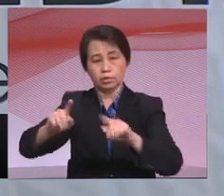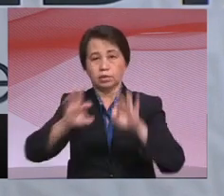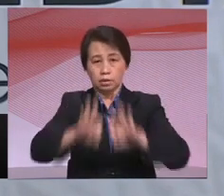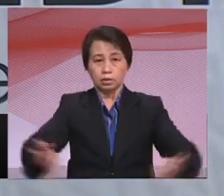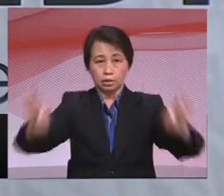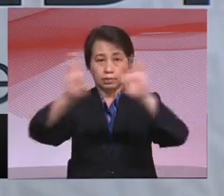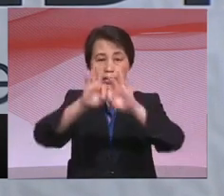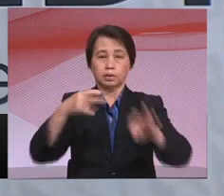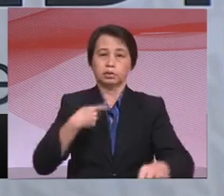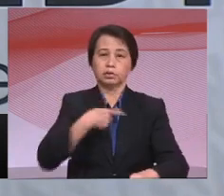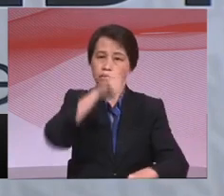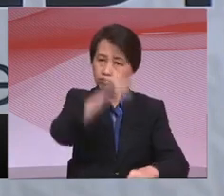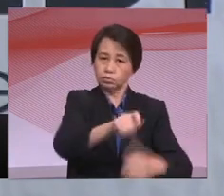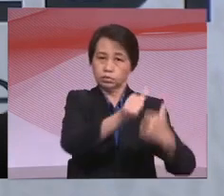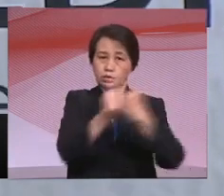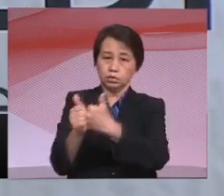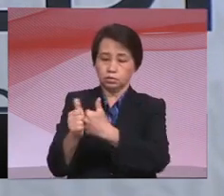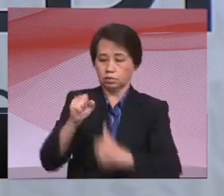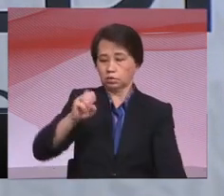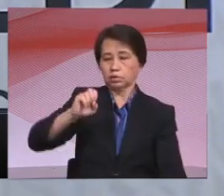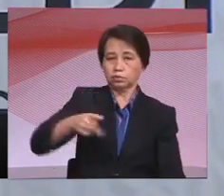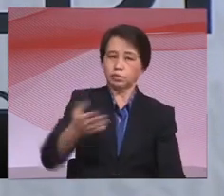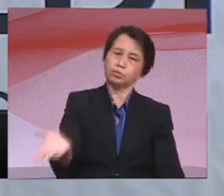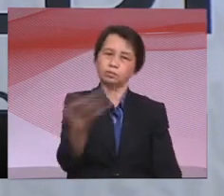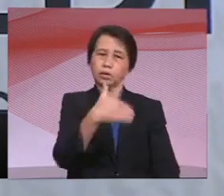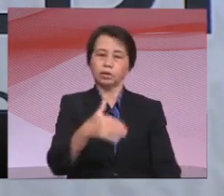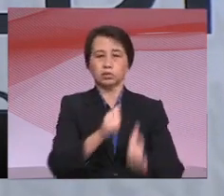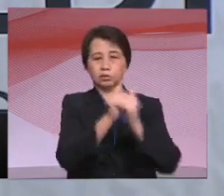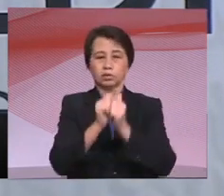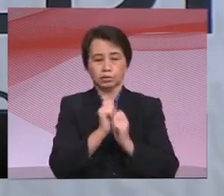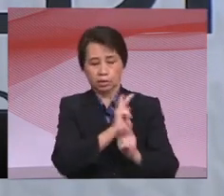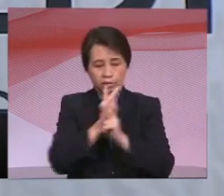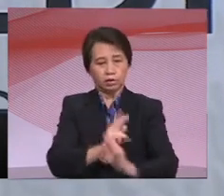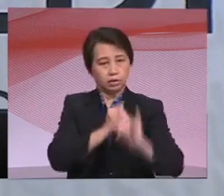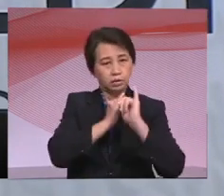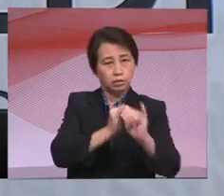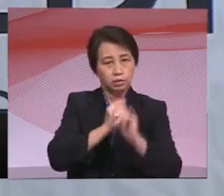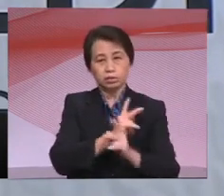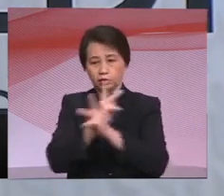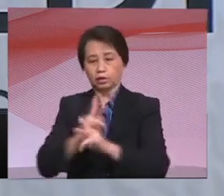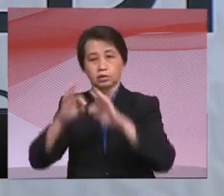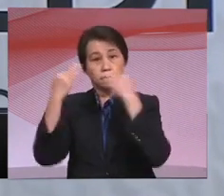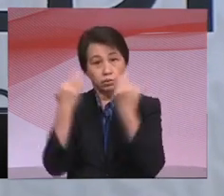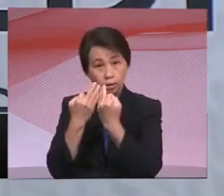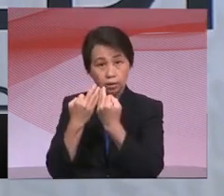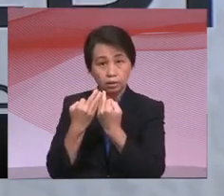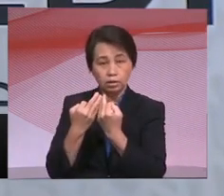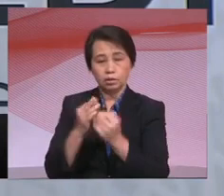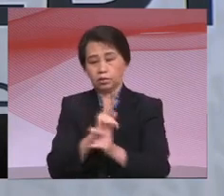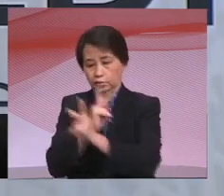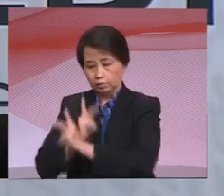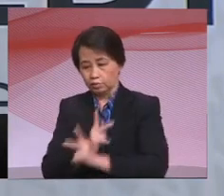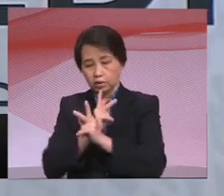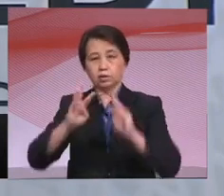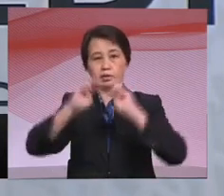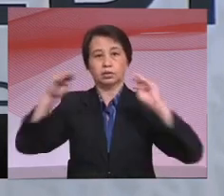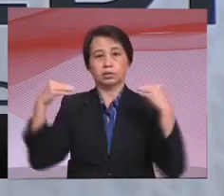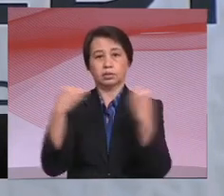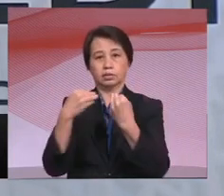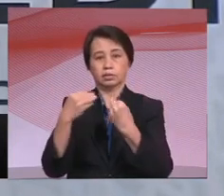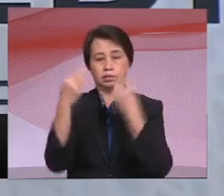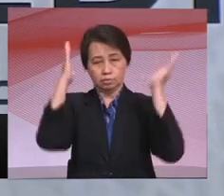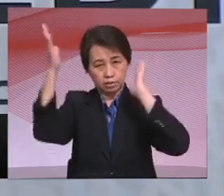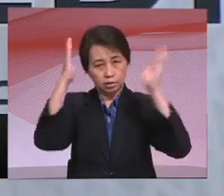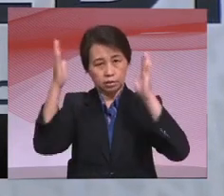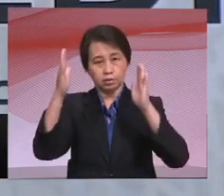penting untuk kita patuh pada SOP. Marilah sama-sama kita jaga kita jaga keluarga kita jaga masyarakat dan